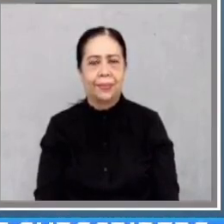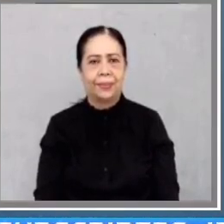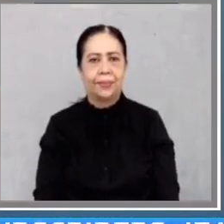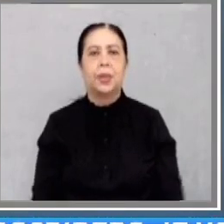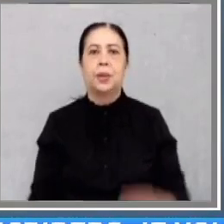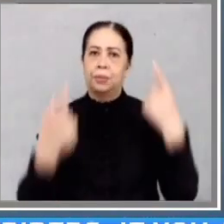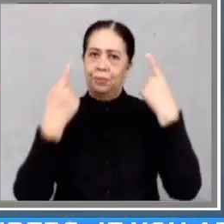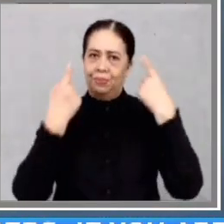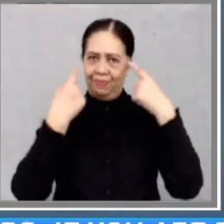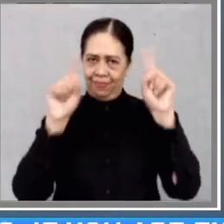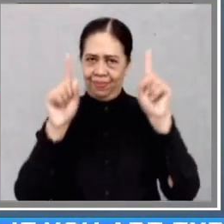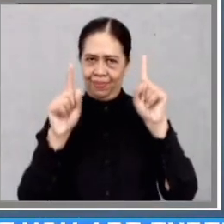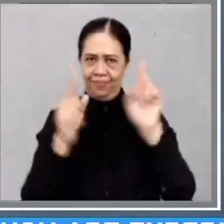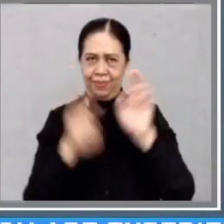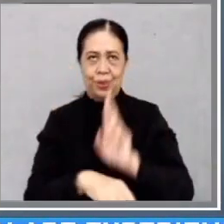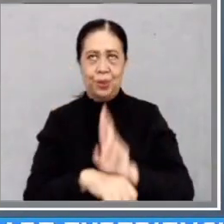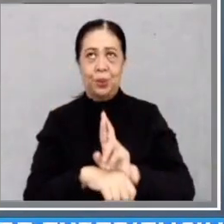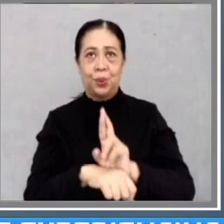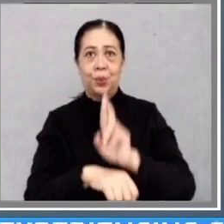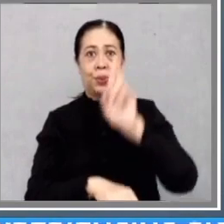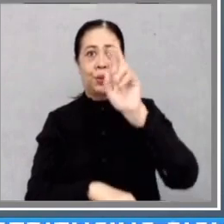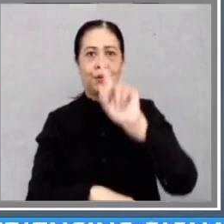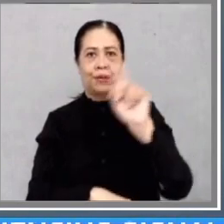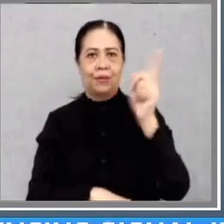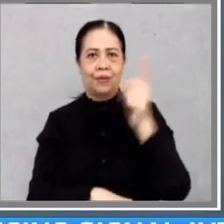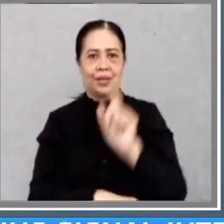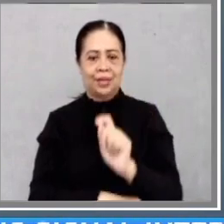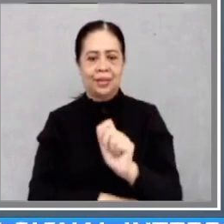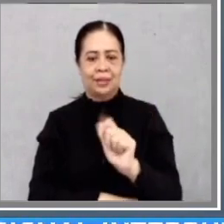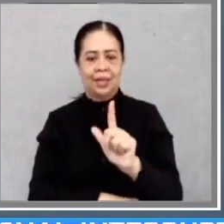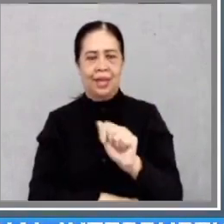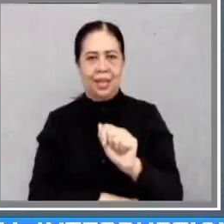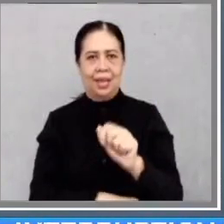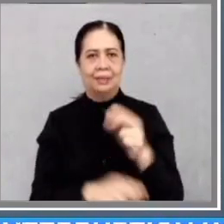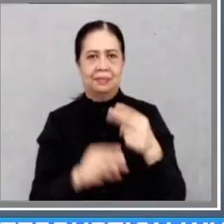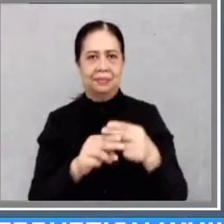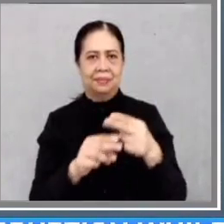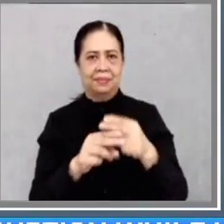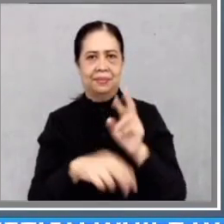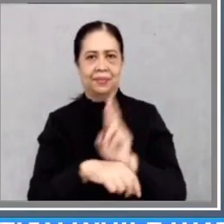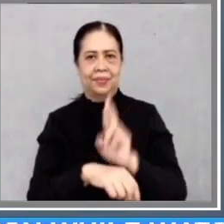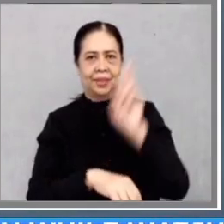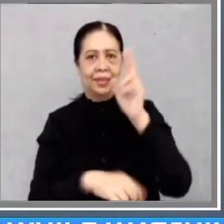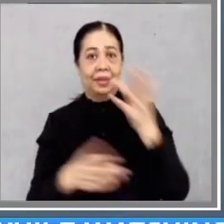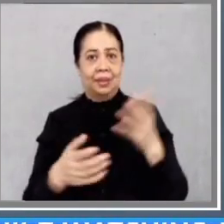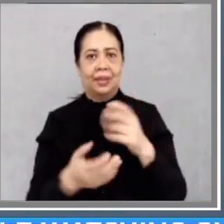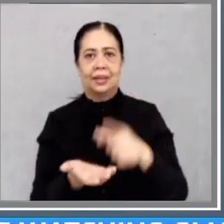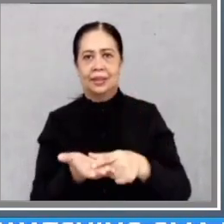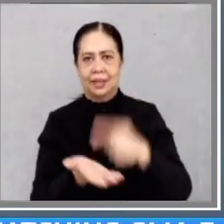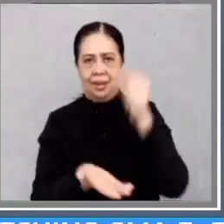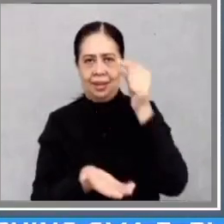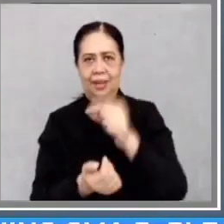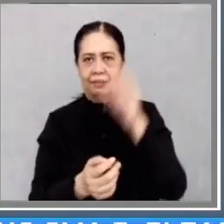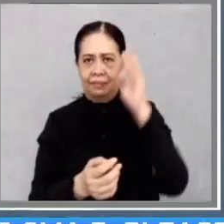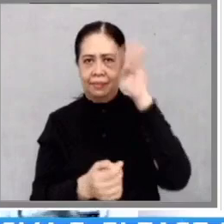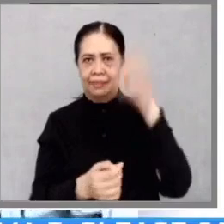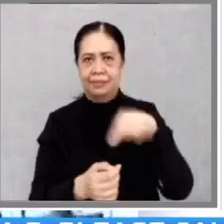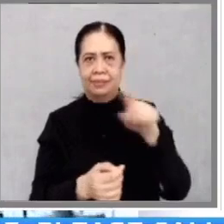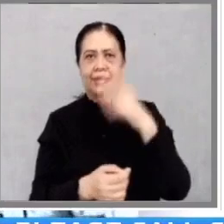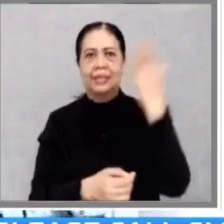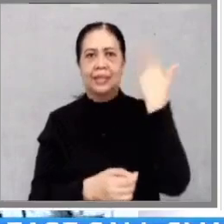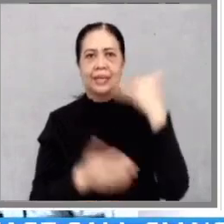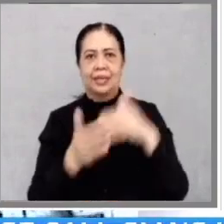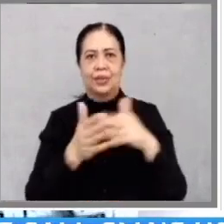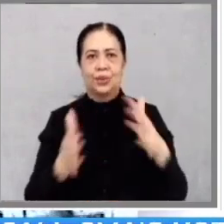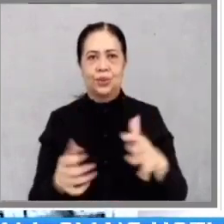Tagumpay na napalipad ang kauna-unahang Tala hybrid rocket ng Pilipinas sa Capas, Tarlac. Naimbento po yan ng mga dating estudyante ng